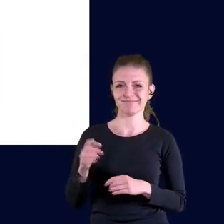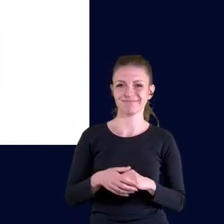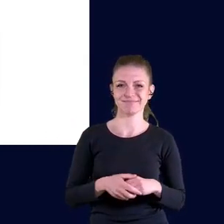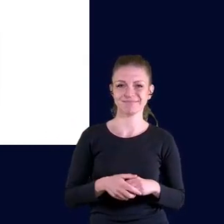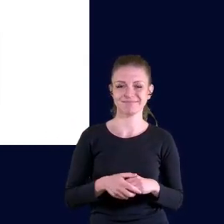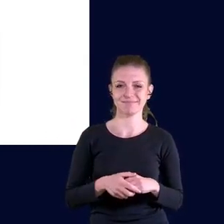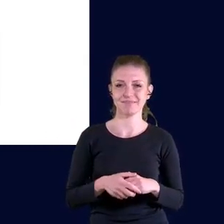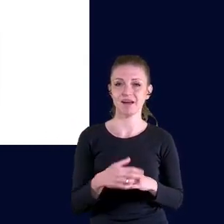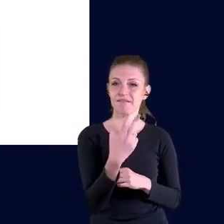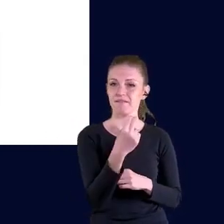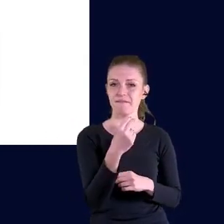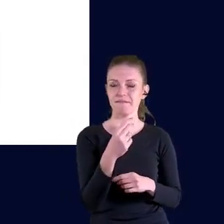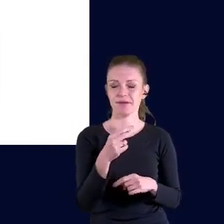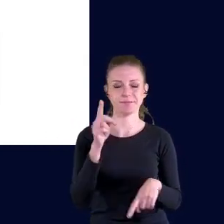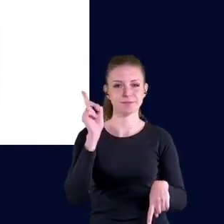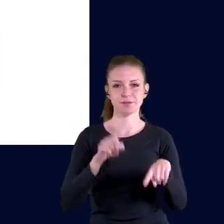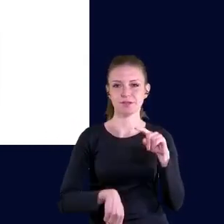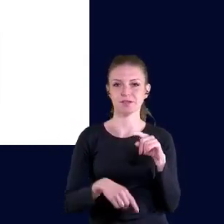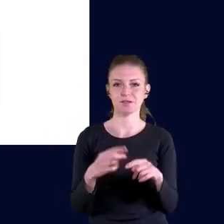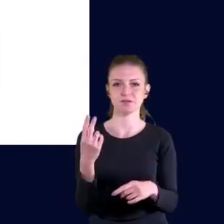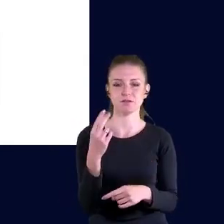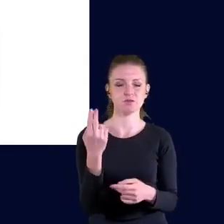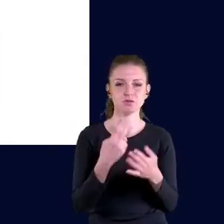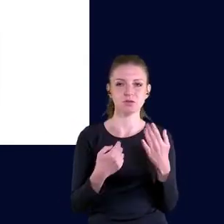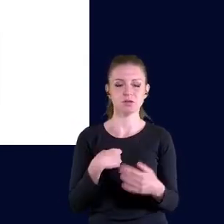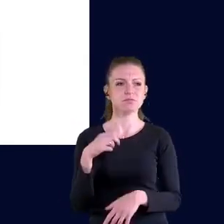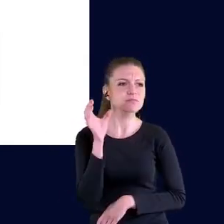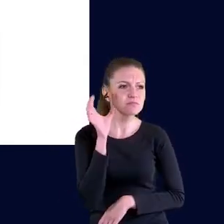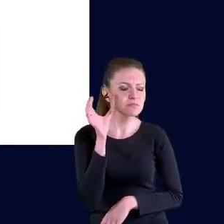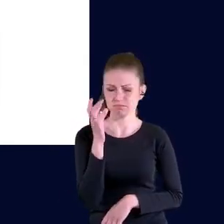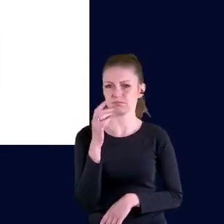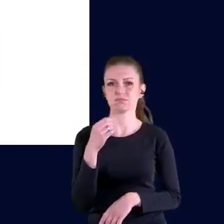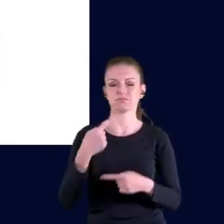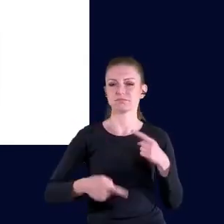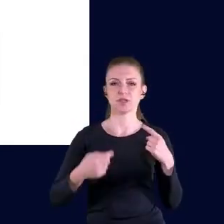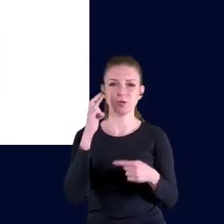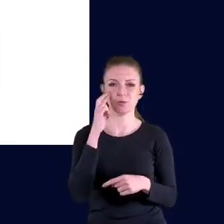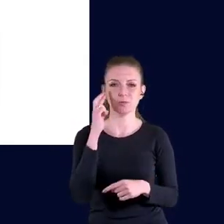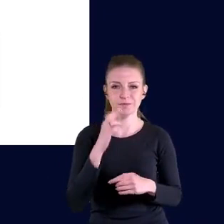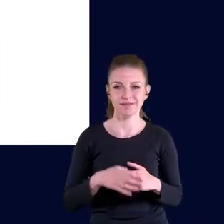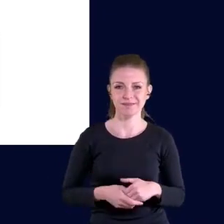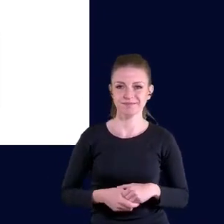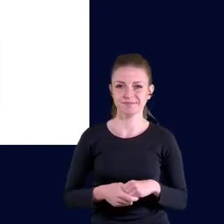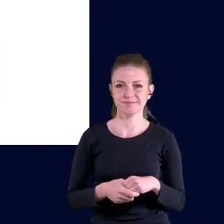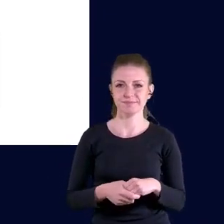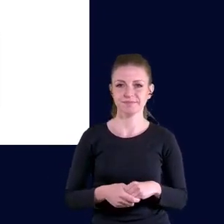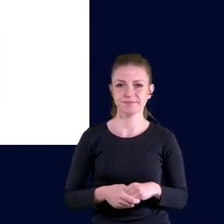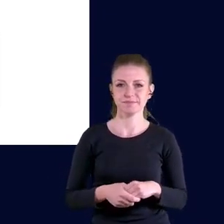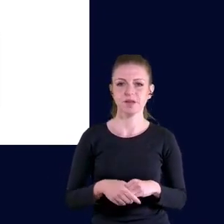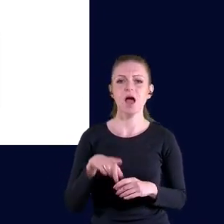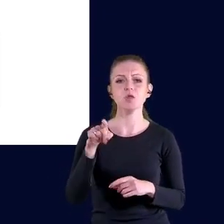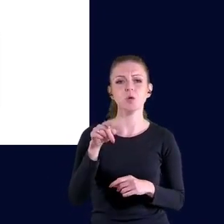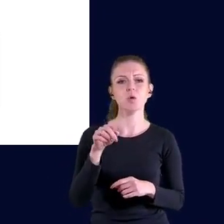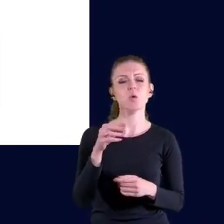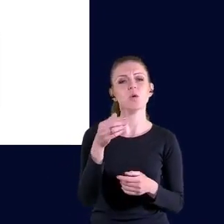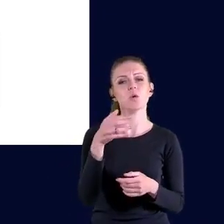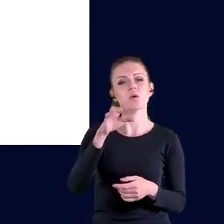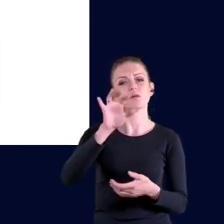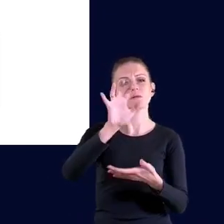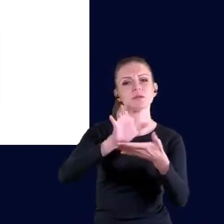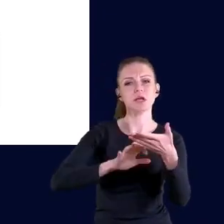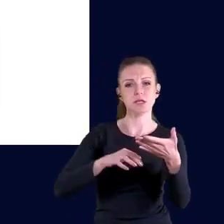na przykład takich modyfikacji trzeba było dokonywać i co ciekawe to nie były teksty typowo matematyczne